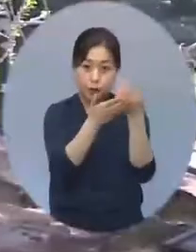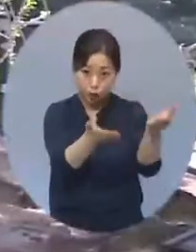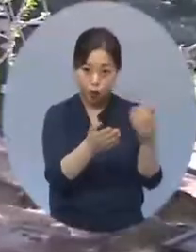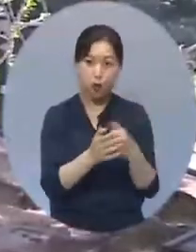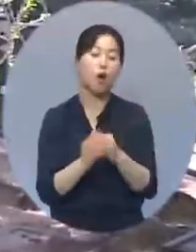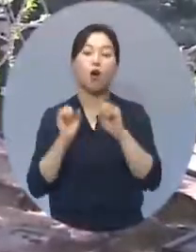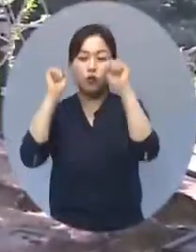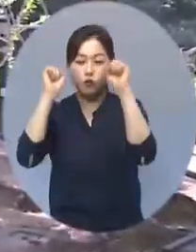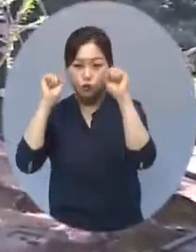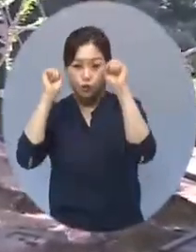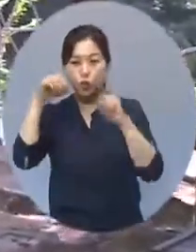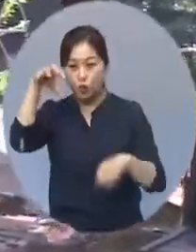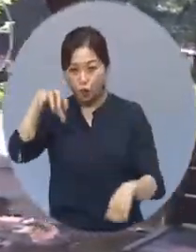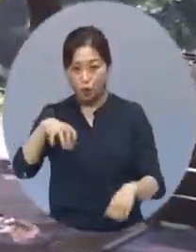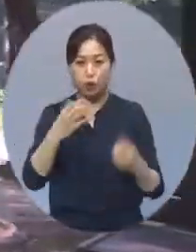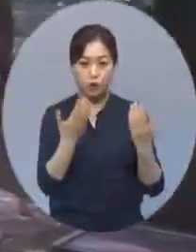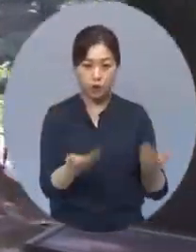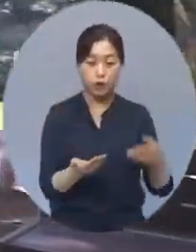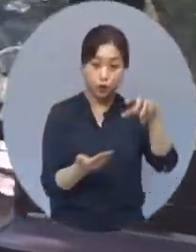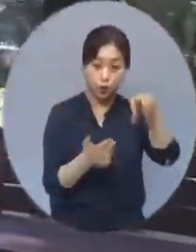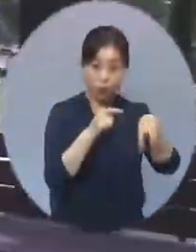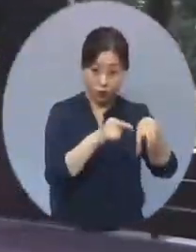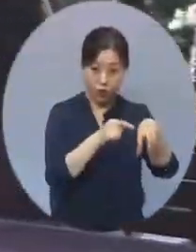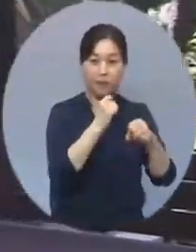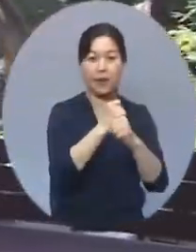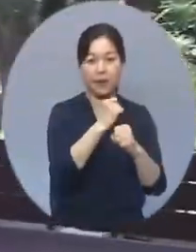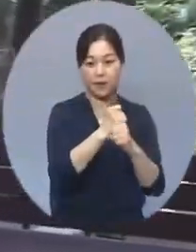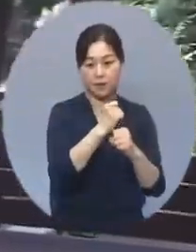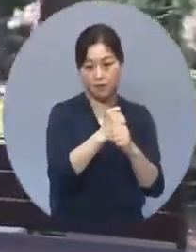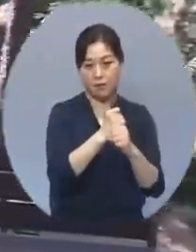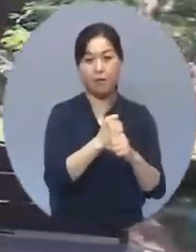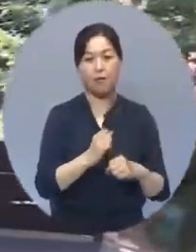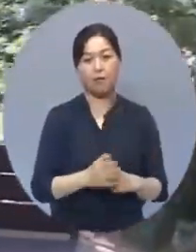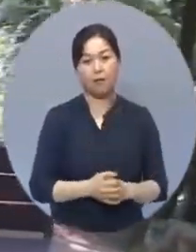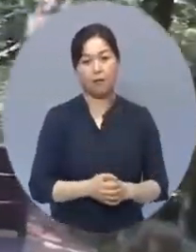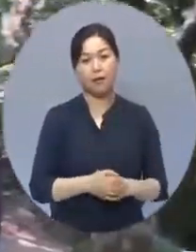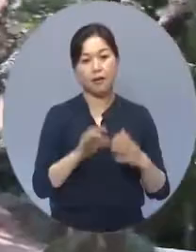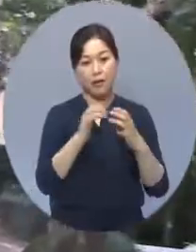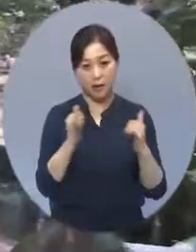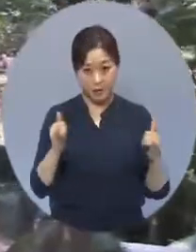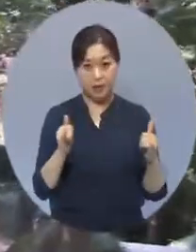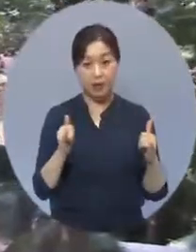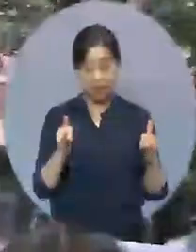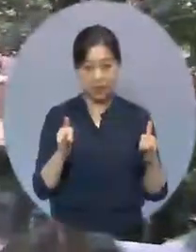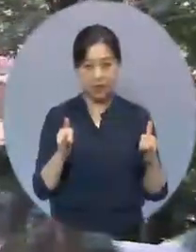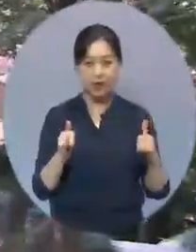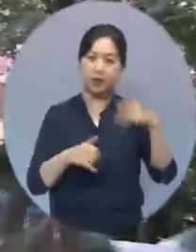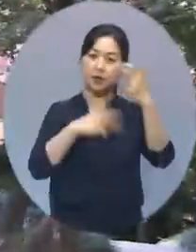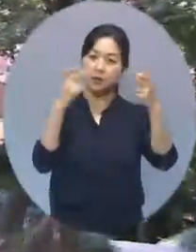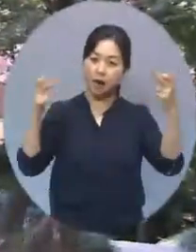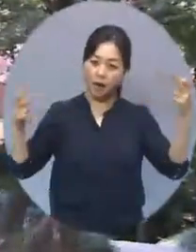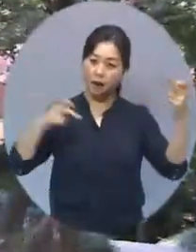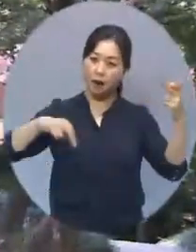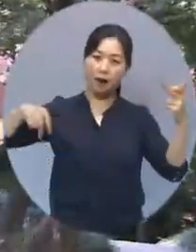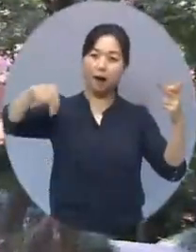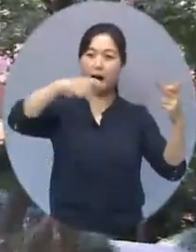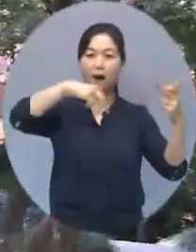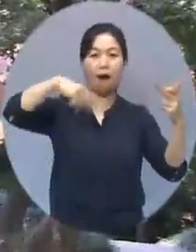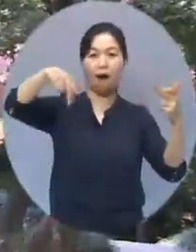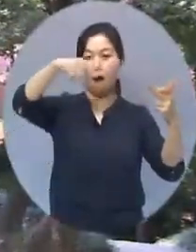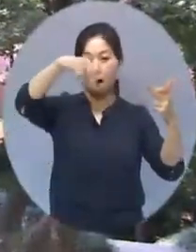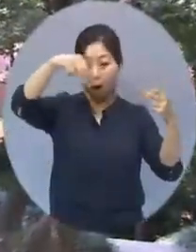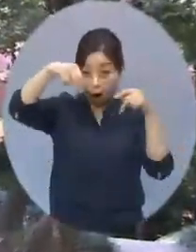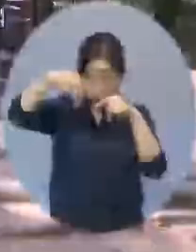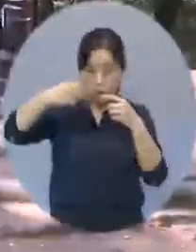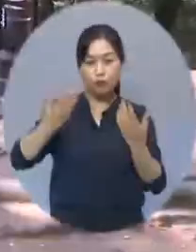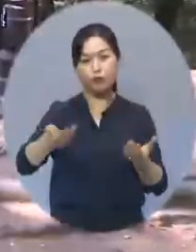체육시설이나 쉼터를 이렇게 만들어줌으로써 시민들이 그 자연 야산을 시민들의 쉼터 공간으로